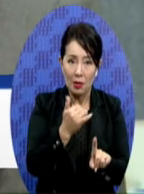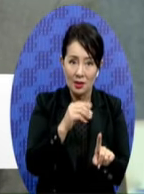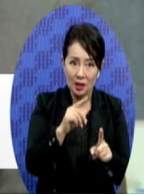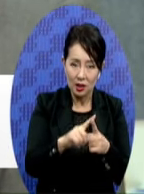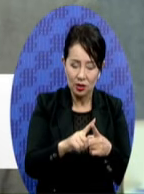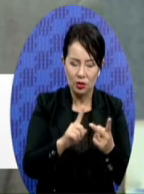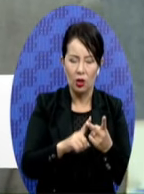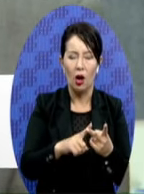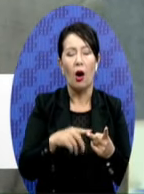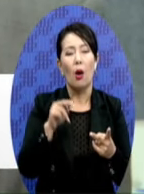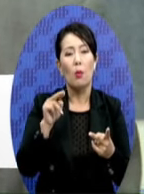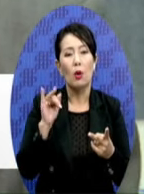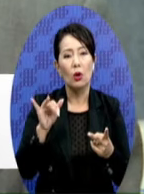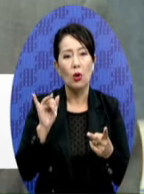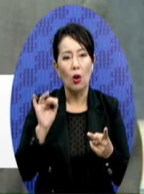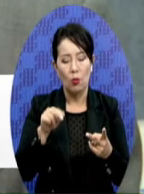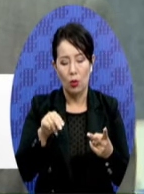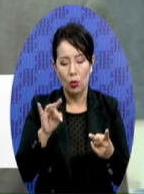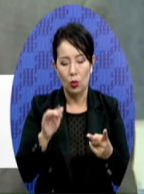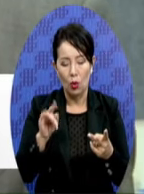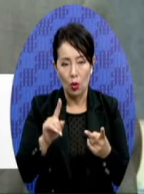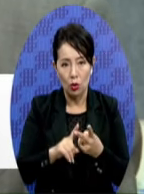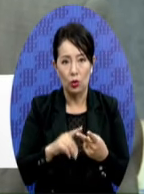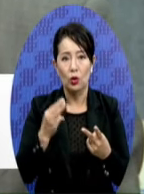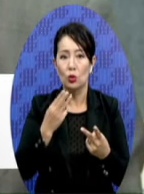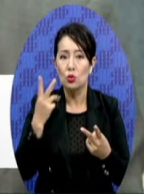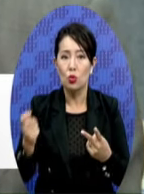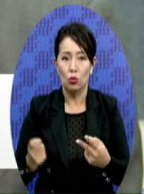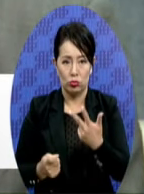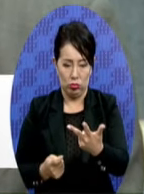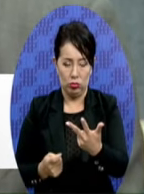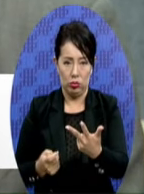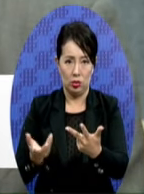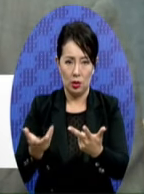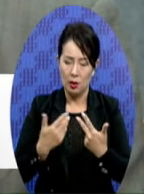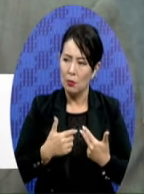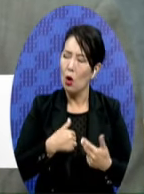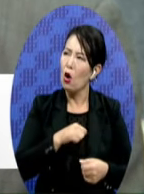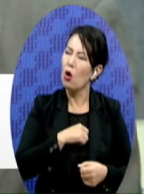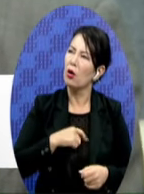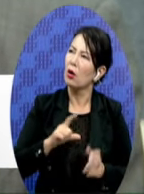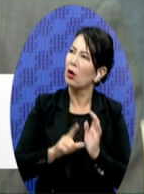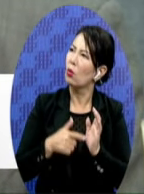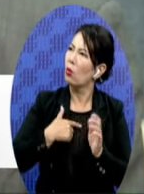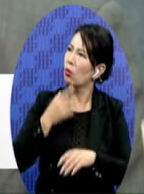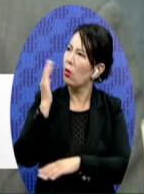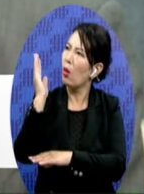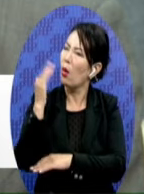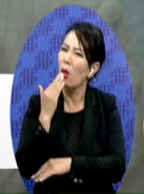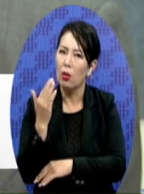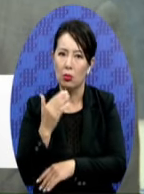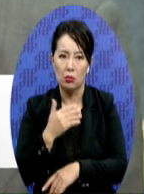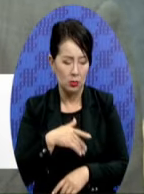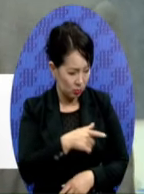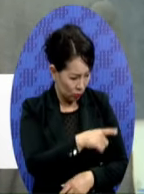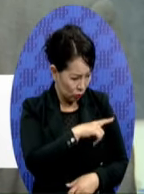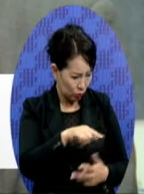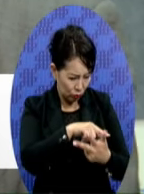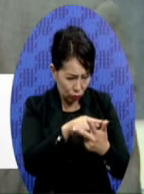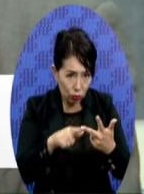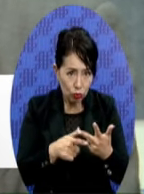хүн өөрийгөө би одоо ингээд гэрчилсэн юм аа. Тэгээд намаа ингээд байна аа. Намаа хамгаалаад зөвчихөр та өөрийгөө гэрчилж үцэхгүй. Та энэ гурав